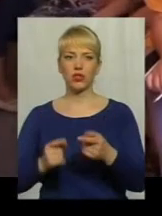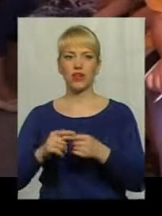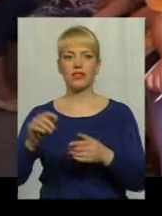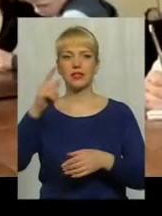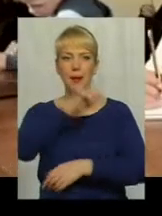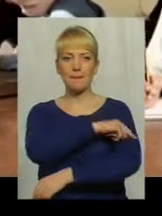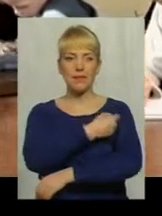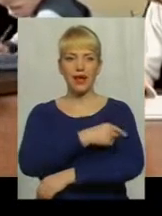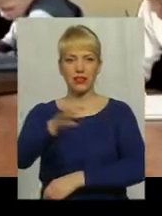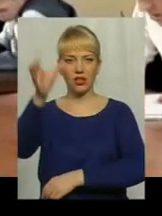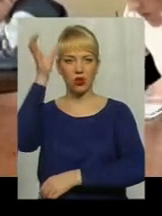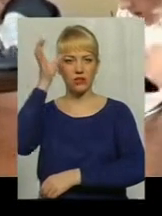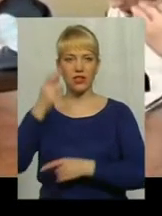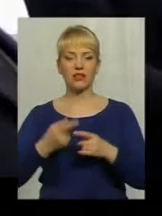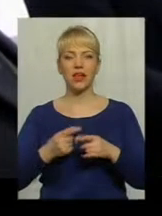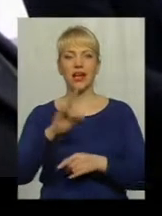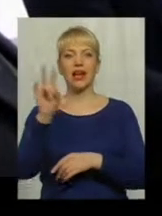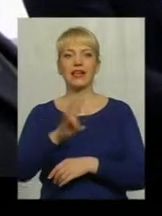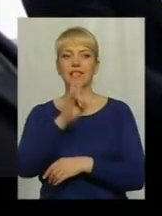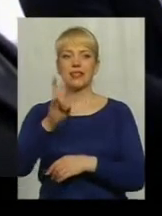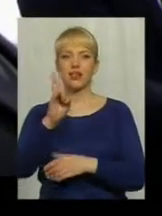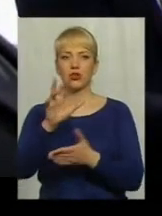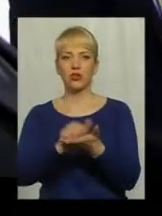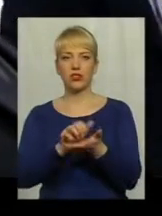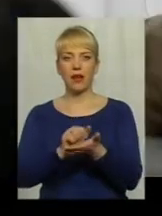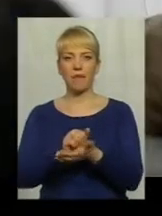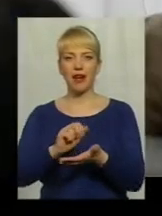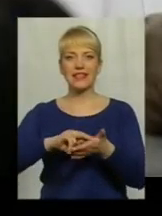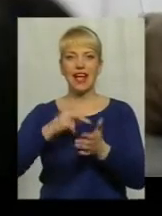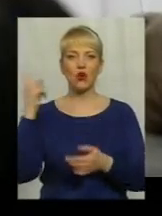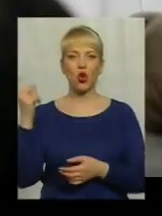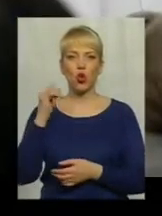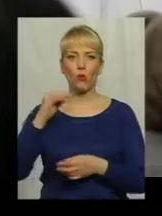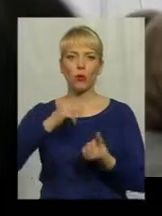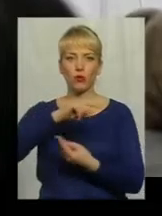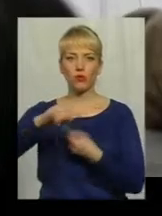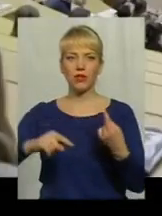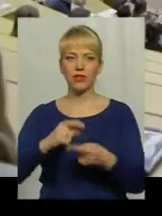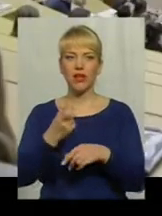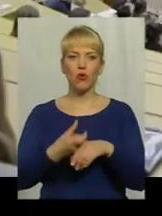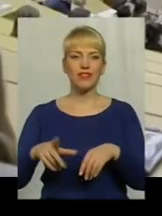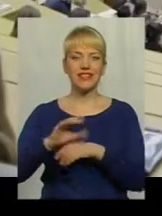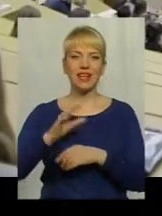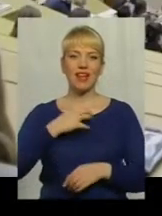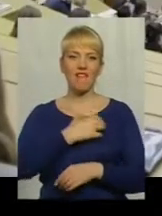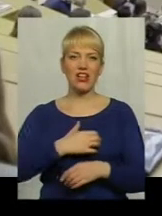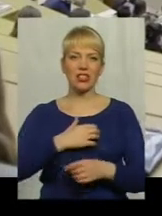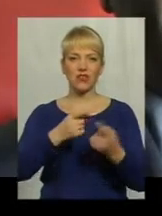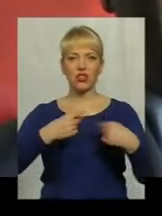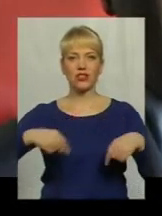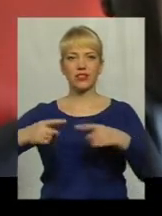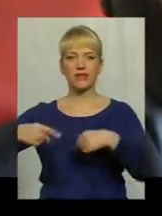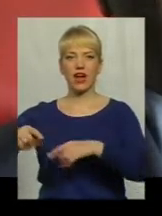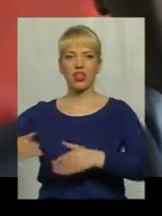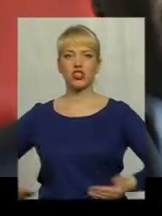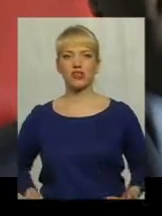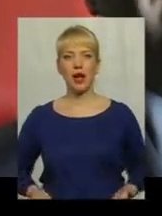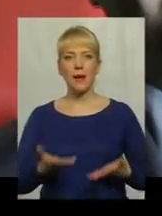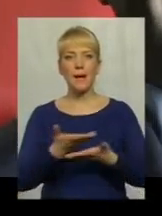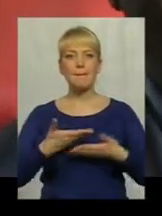освітяни, християни, які займаються економікою і бізнесом. І у цих найважливіших сферах життя ми